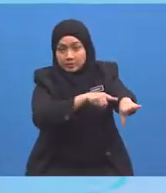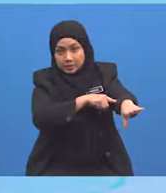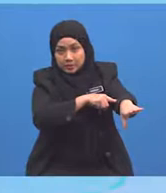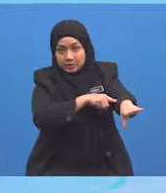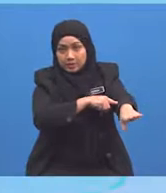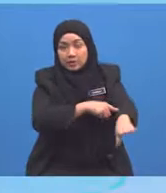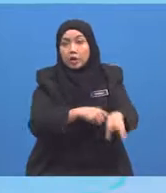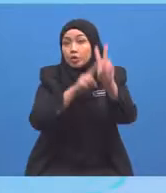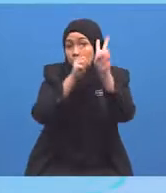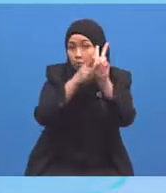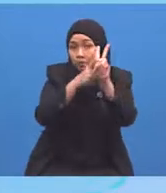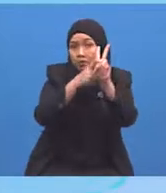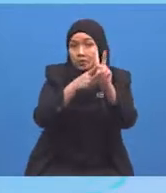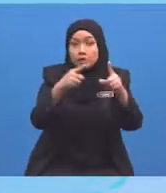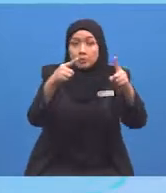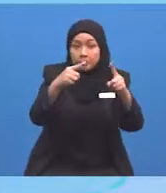bucu